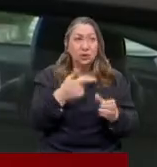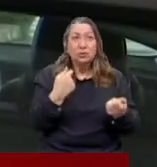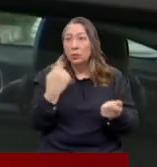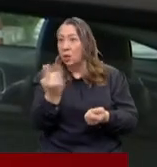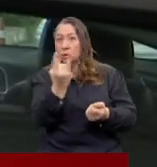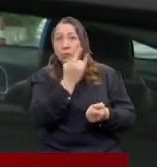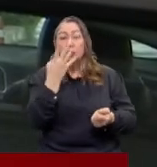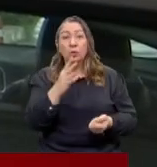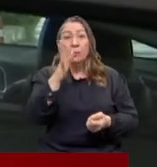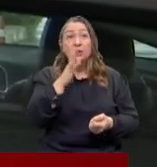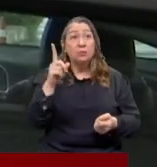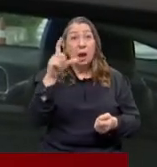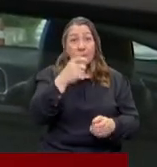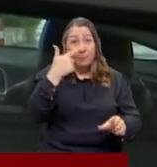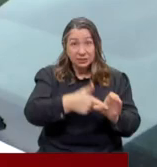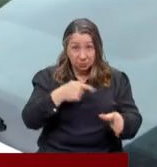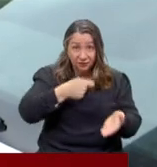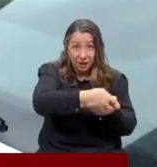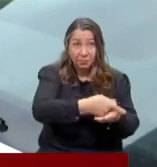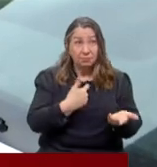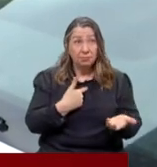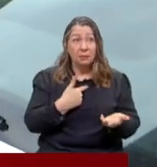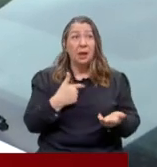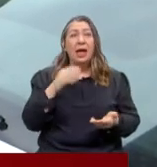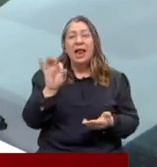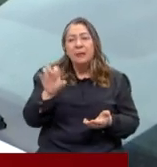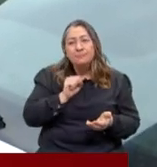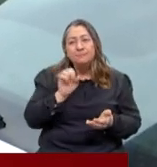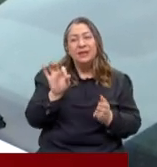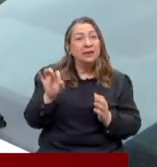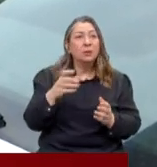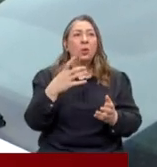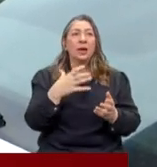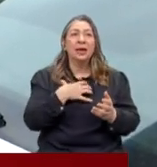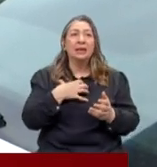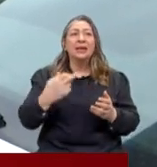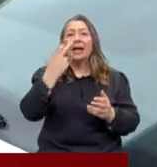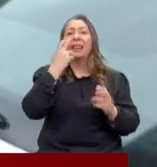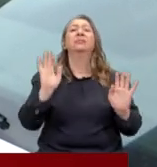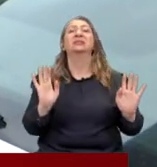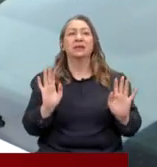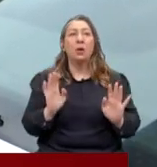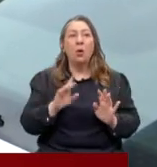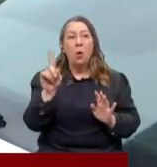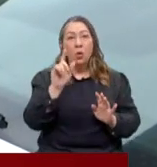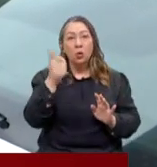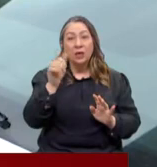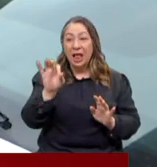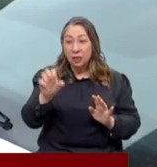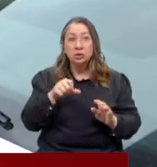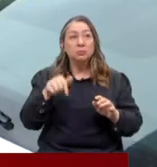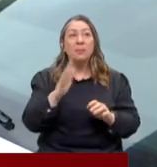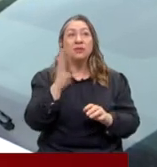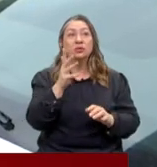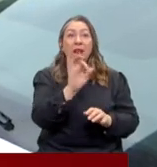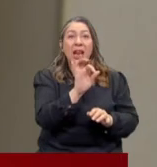Şimdi 4500 lira ayda benzinle mi vereyim? Ben hep 50 lira alıyorum. O insanlar bir kendini kandırmasınlar yani. 10 günde 50 lira alıyorsa bu sefer